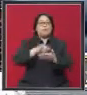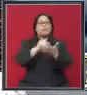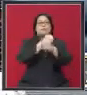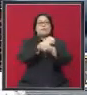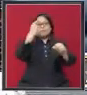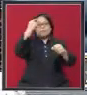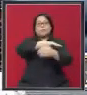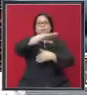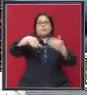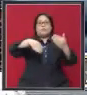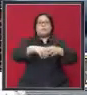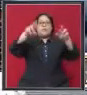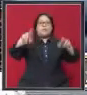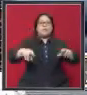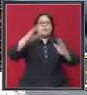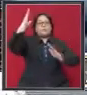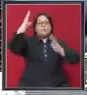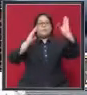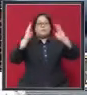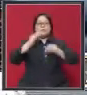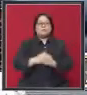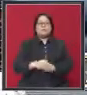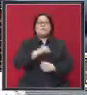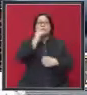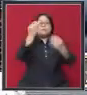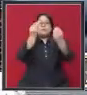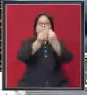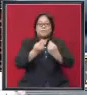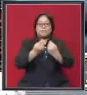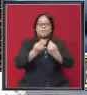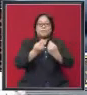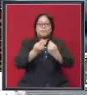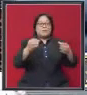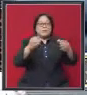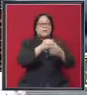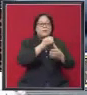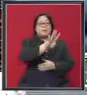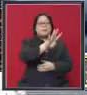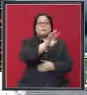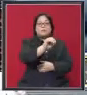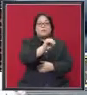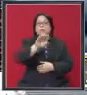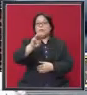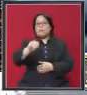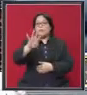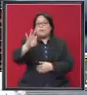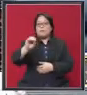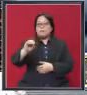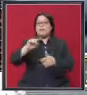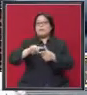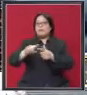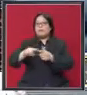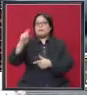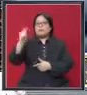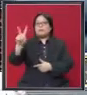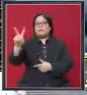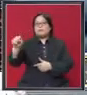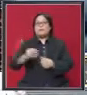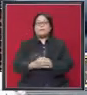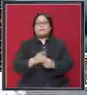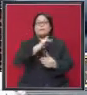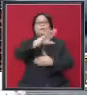tersedia untuk semua rakyat Malaysia yang terkesan. Tidak kira sama ada daripada golongan B40, M40 atau